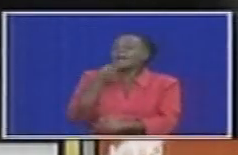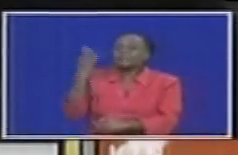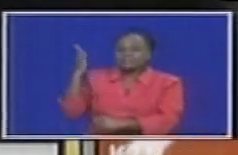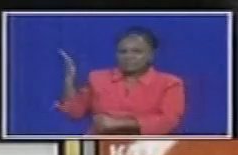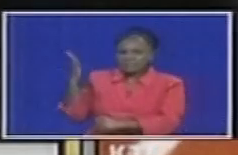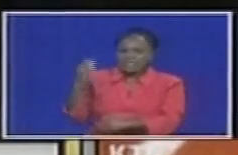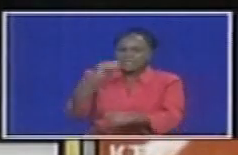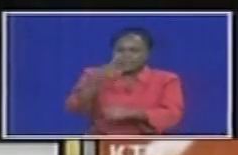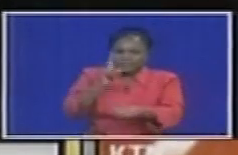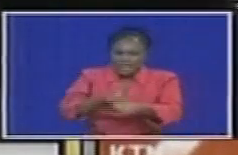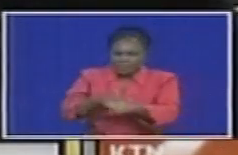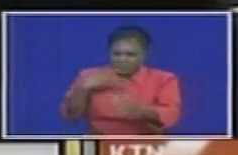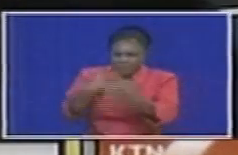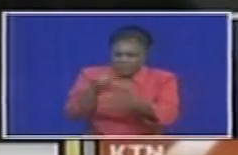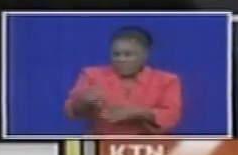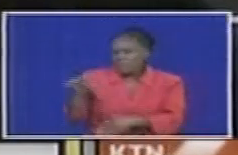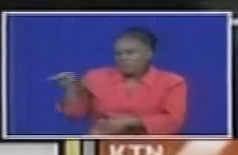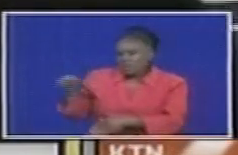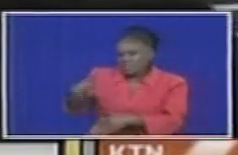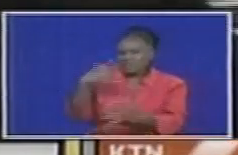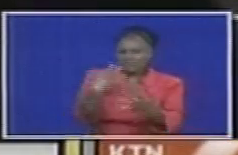huu mwendo wa saa 1 asubuhi.